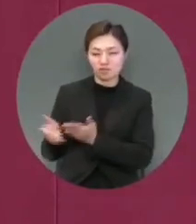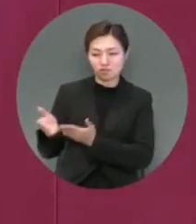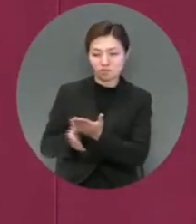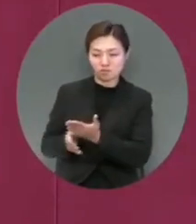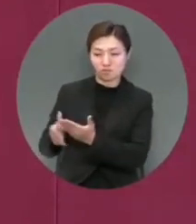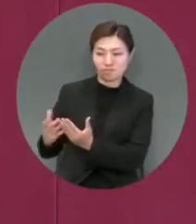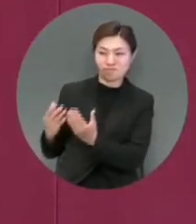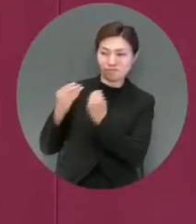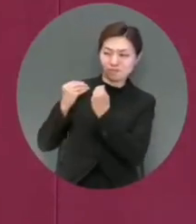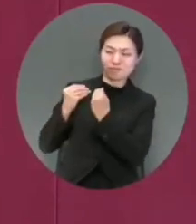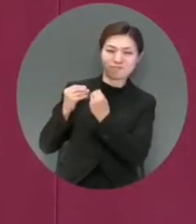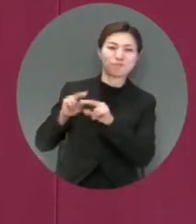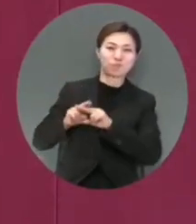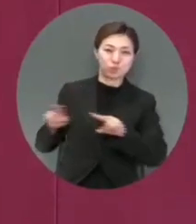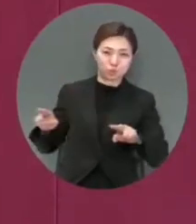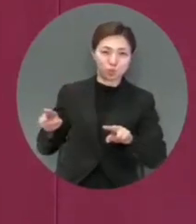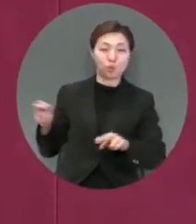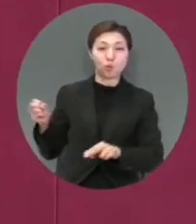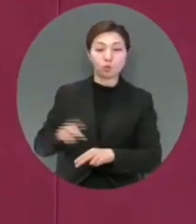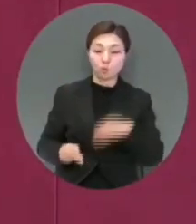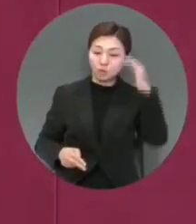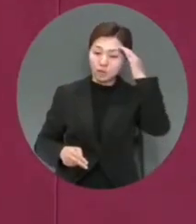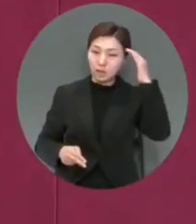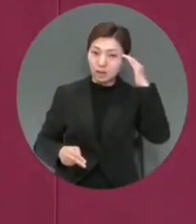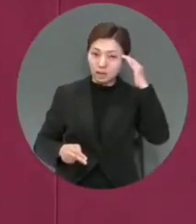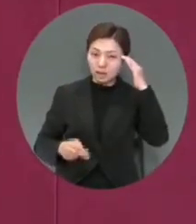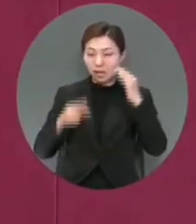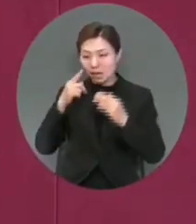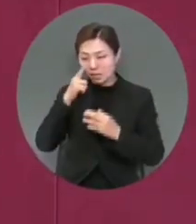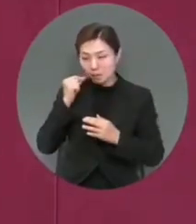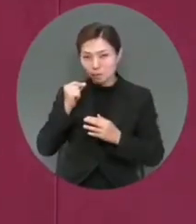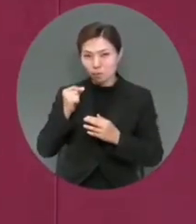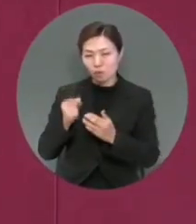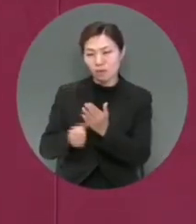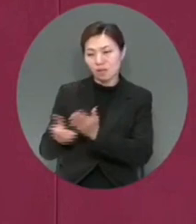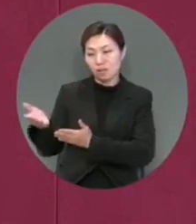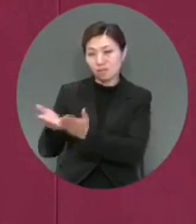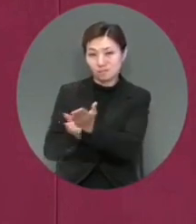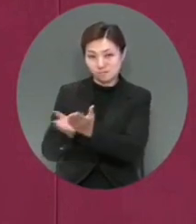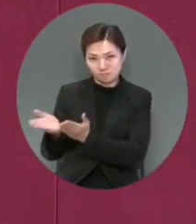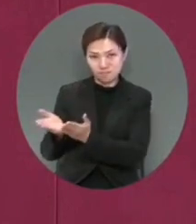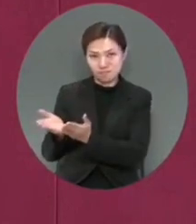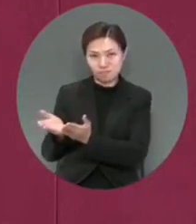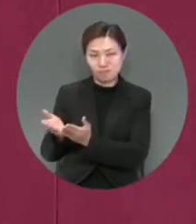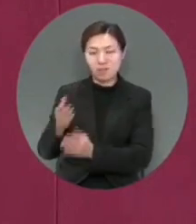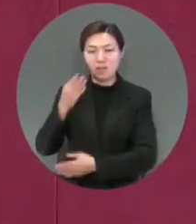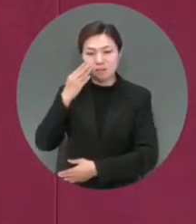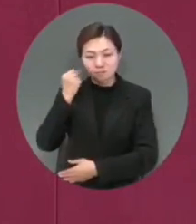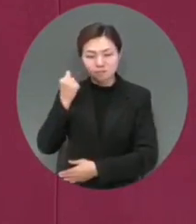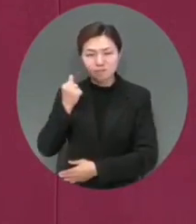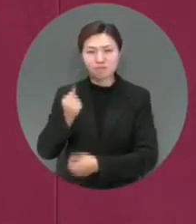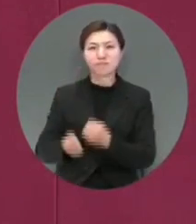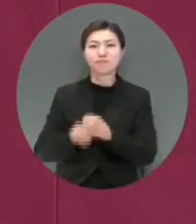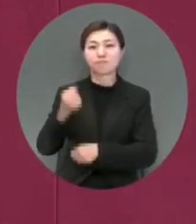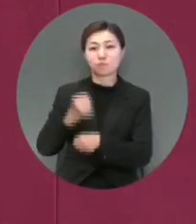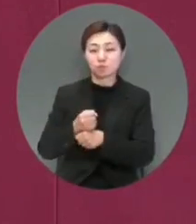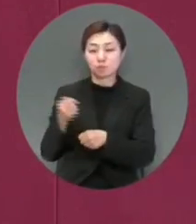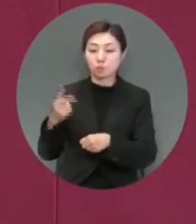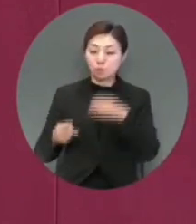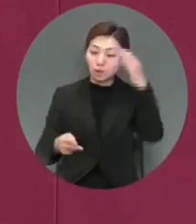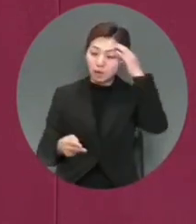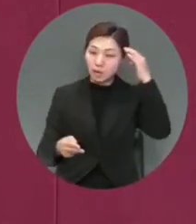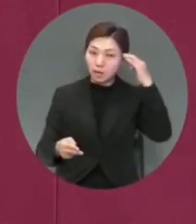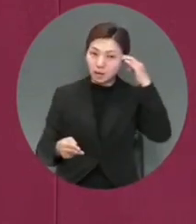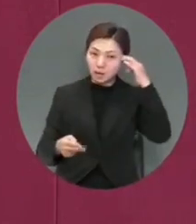간의 화이트리스트가 복원되었으며 통화 스와프도 재개되었습니다. 올해 한일 양국을